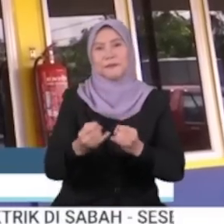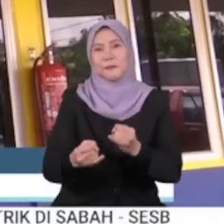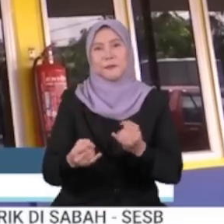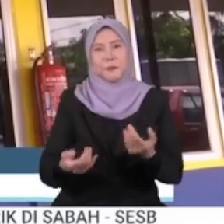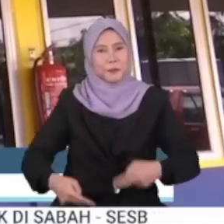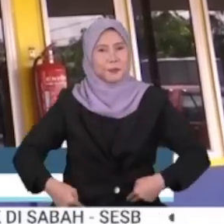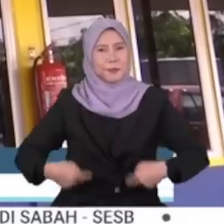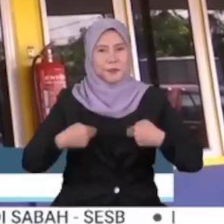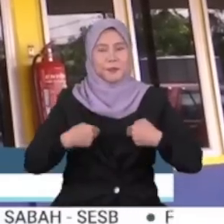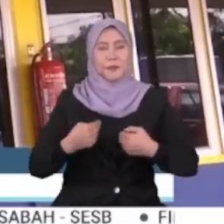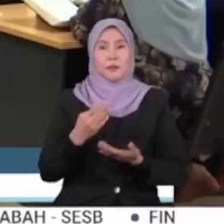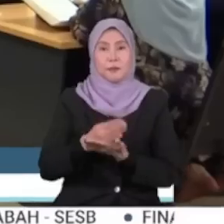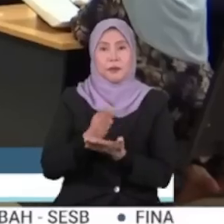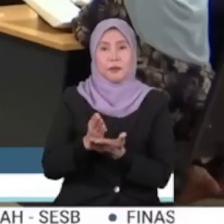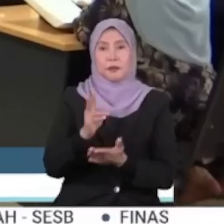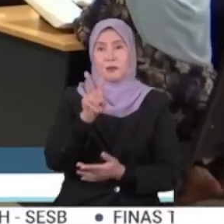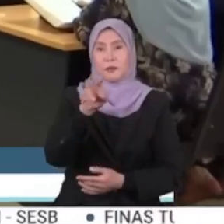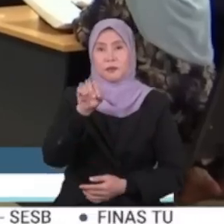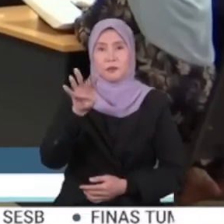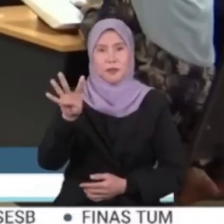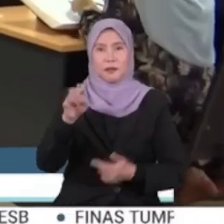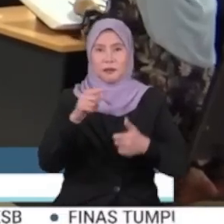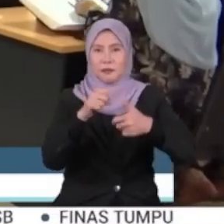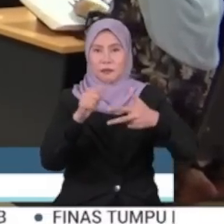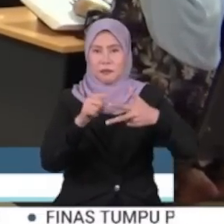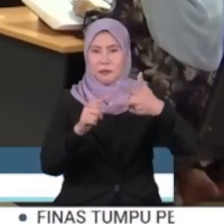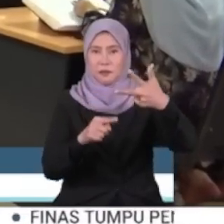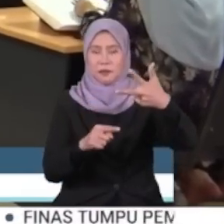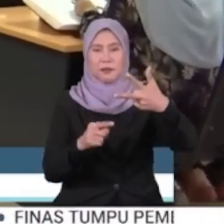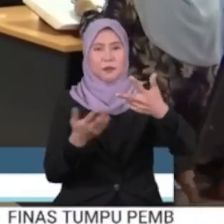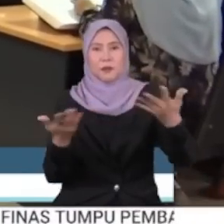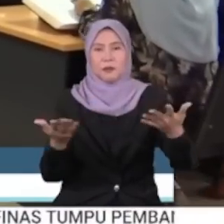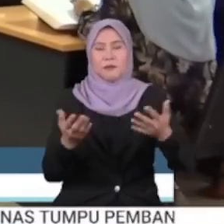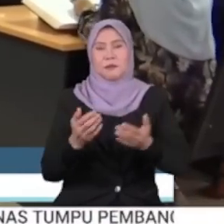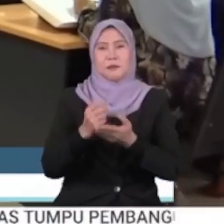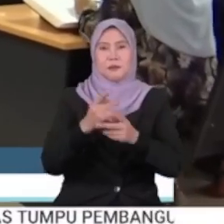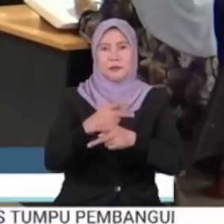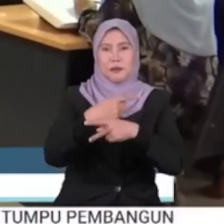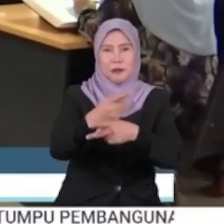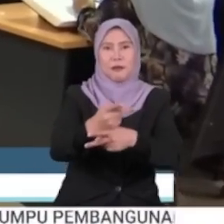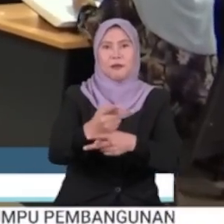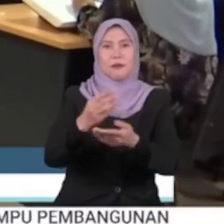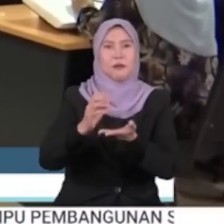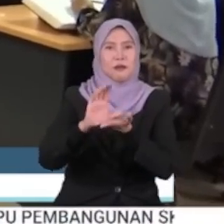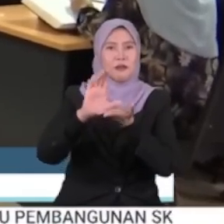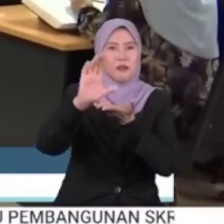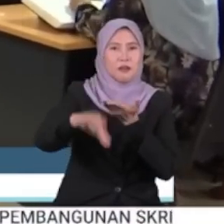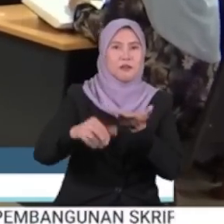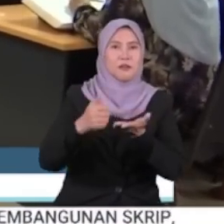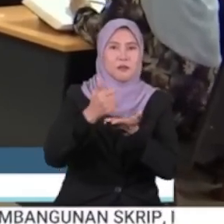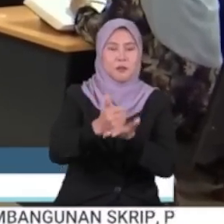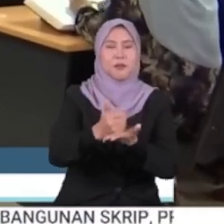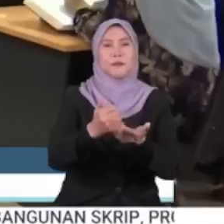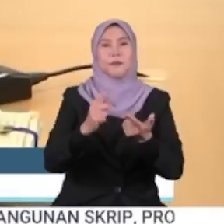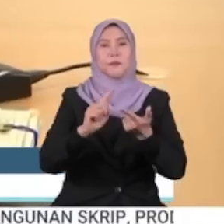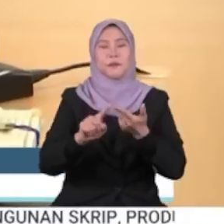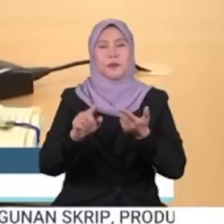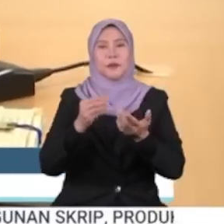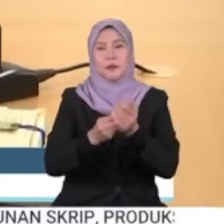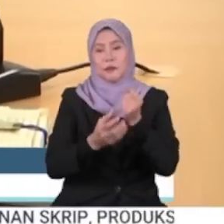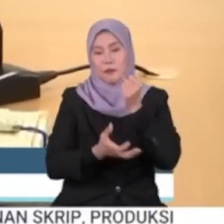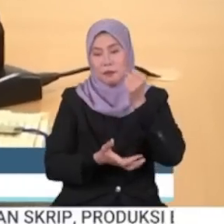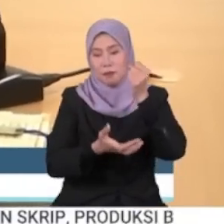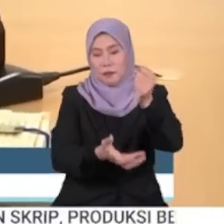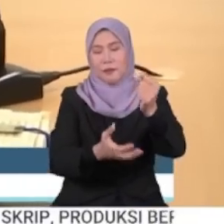Melalui belanjawan 2024, antara tiga perkara utama yang diutamakan ialah pembiayaan bantuan tunai, penyaluran dana kepada